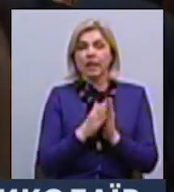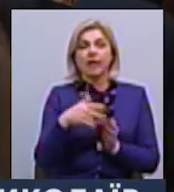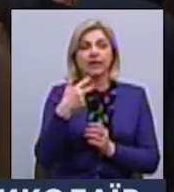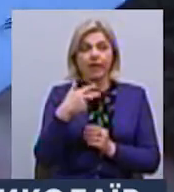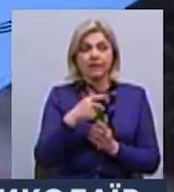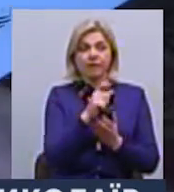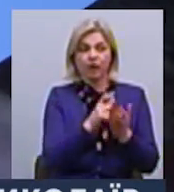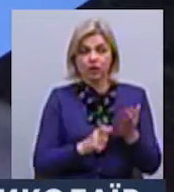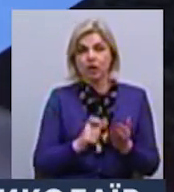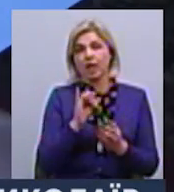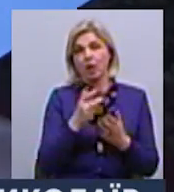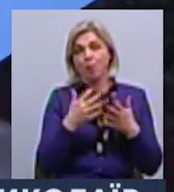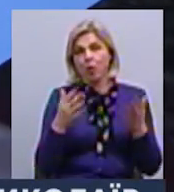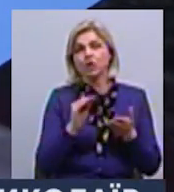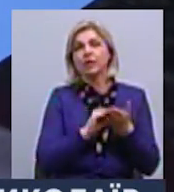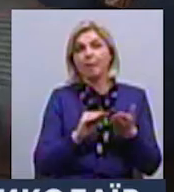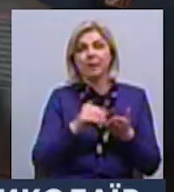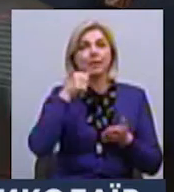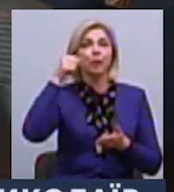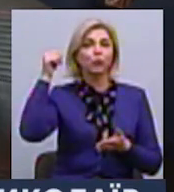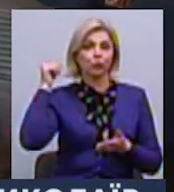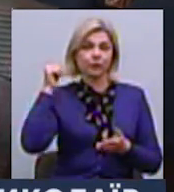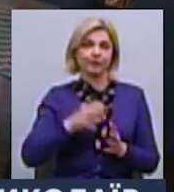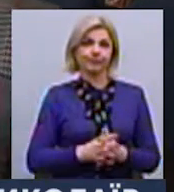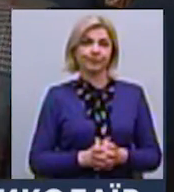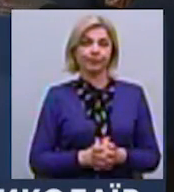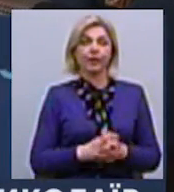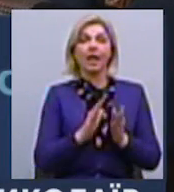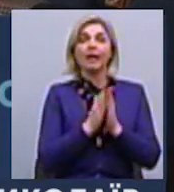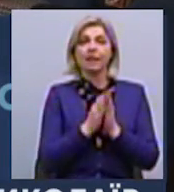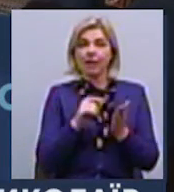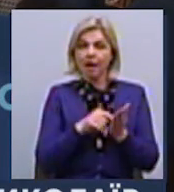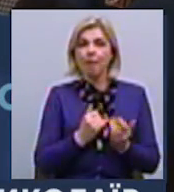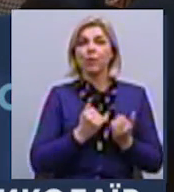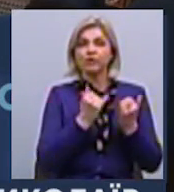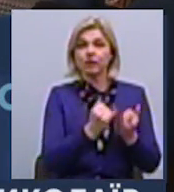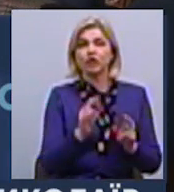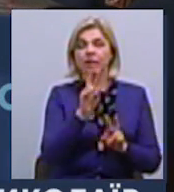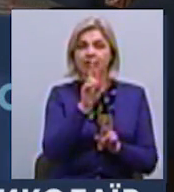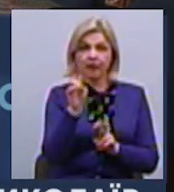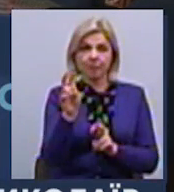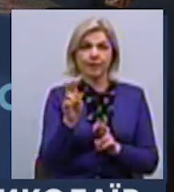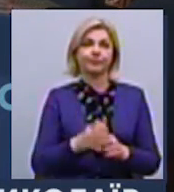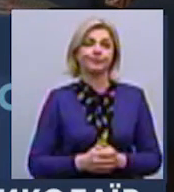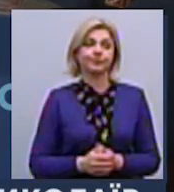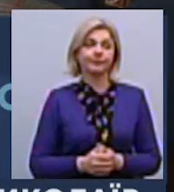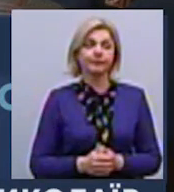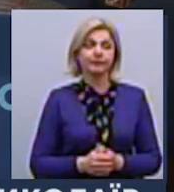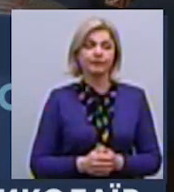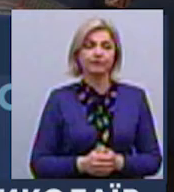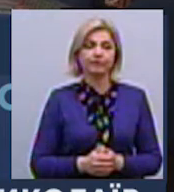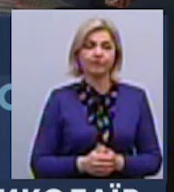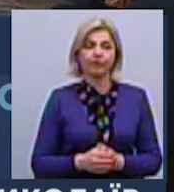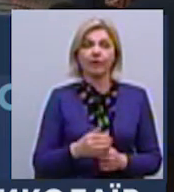Більша частина написана минулого року. Книга «Нарисую словами» посвящена темі. Книга «Намалюй словами» присвячена